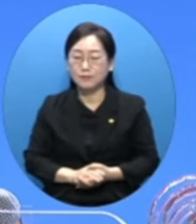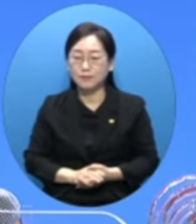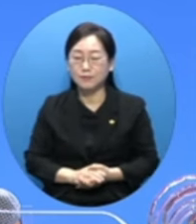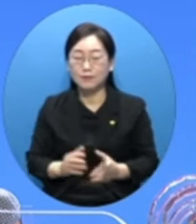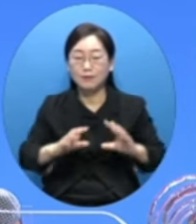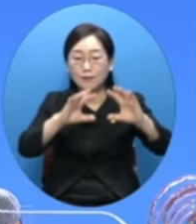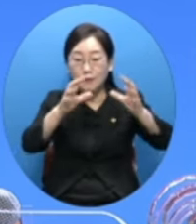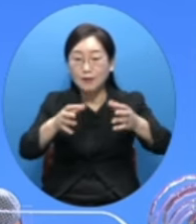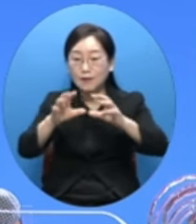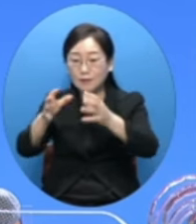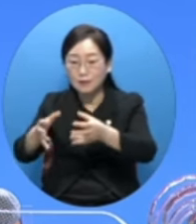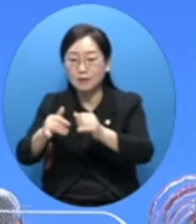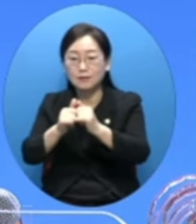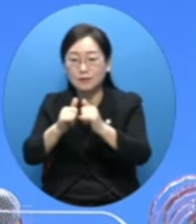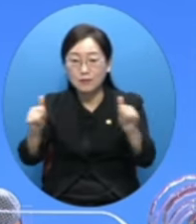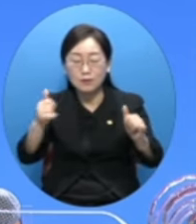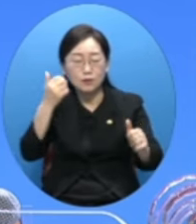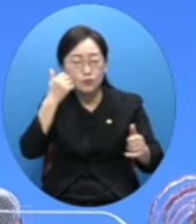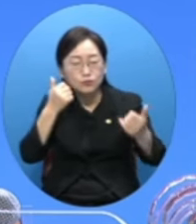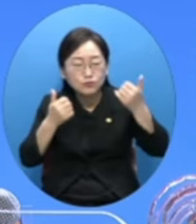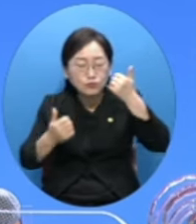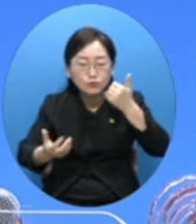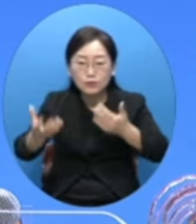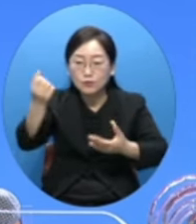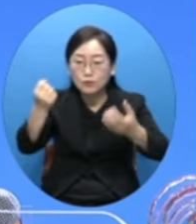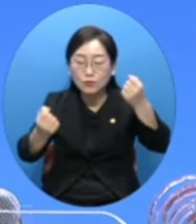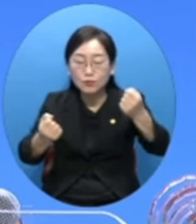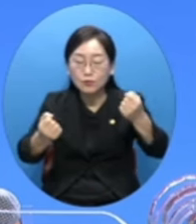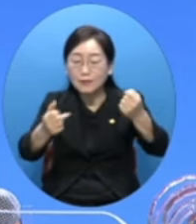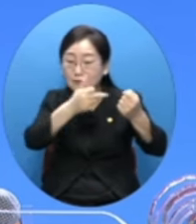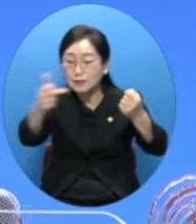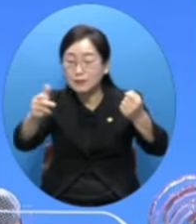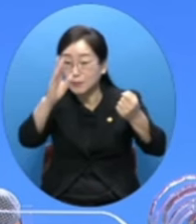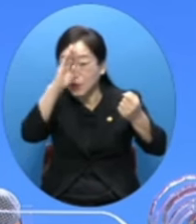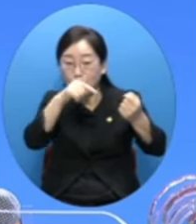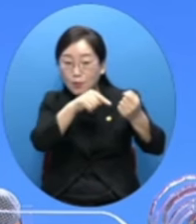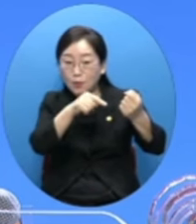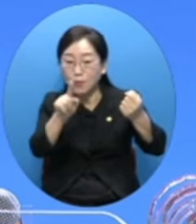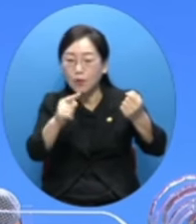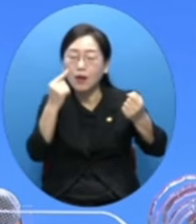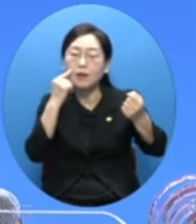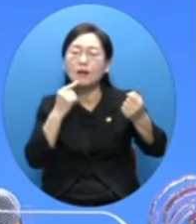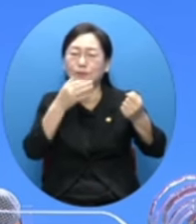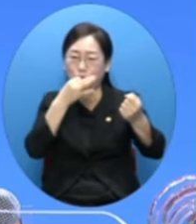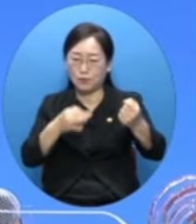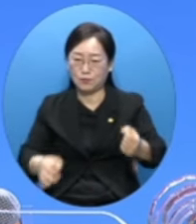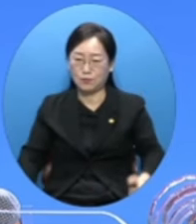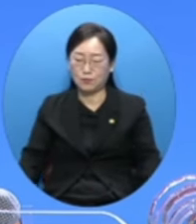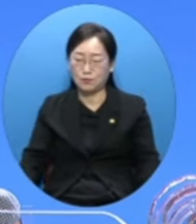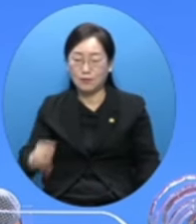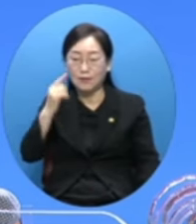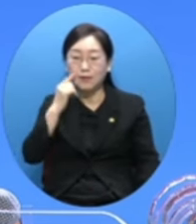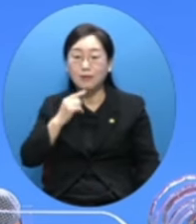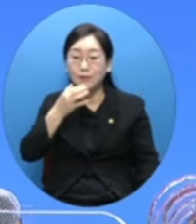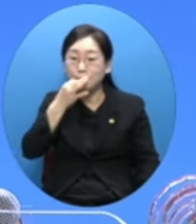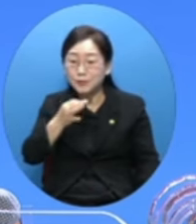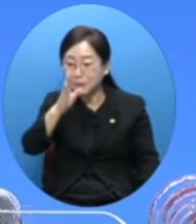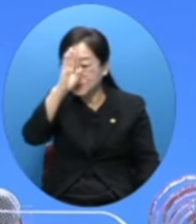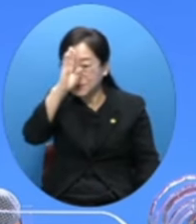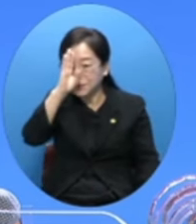세상 사람들이 누구나 갖고 있는 가장 큰 병은 탐욕이라고 하는 병입니다. 탐욕. 이 탐욕의